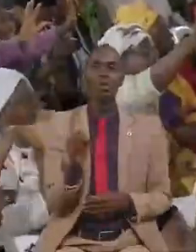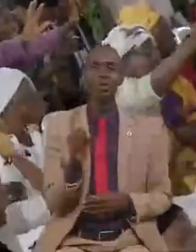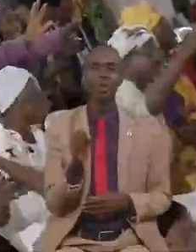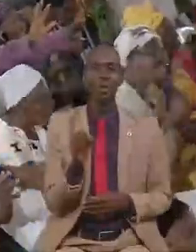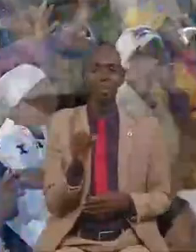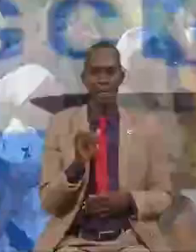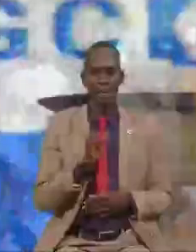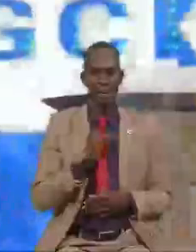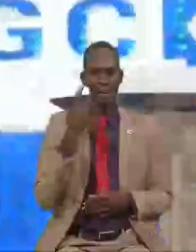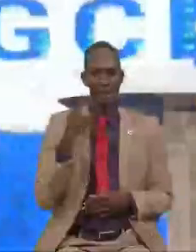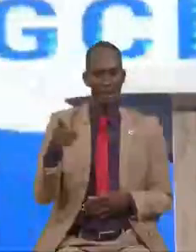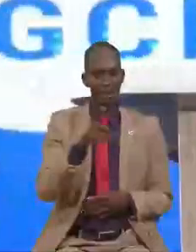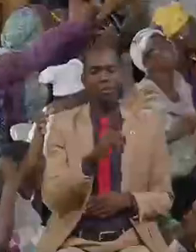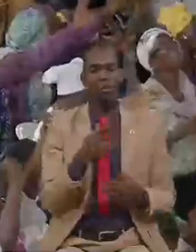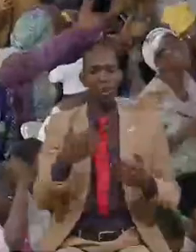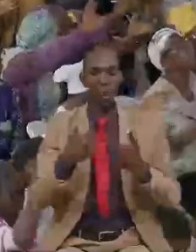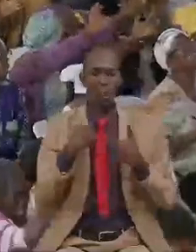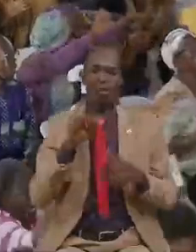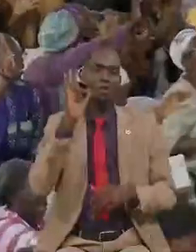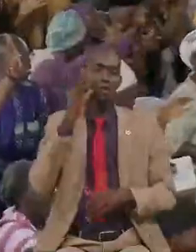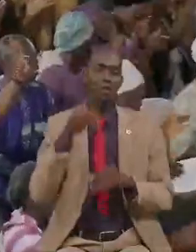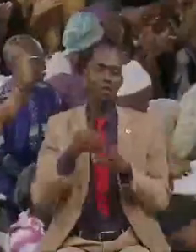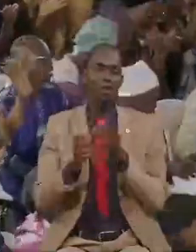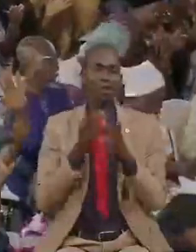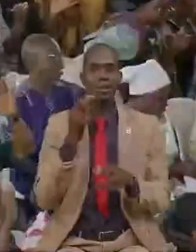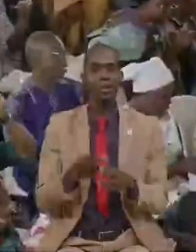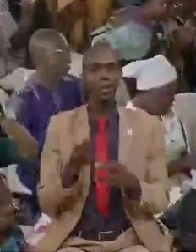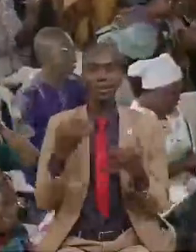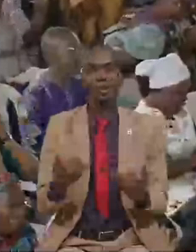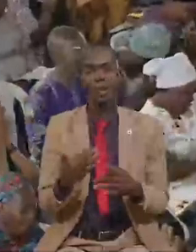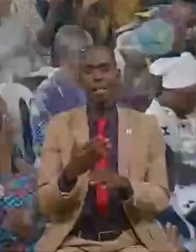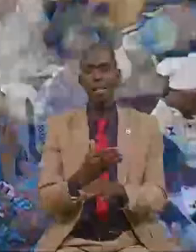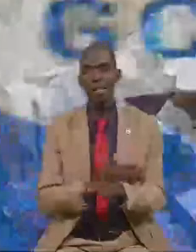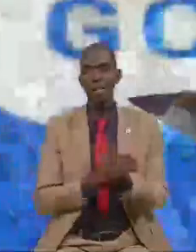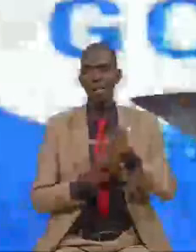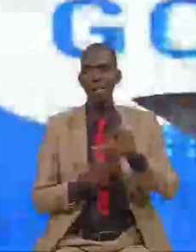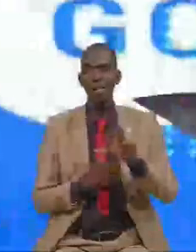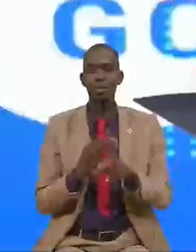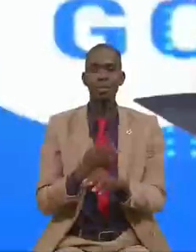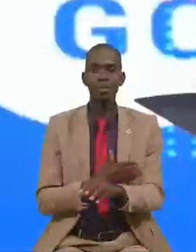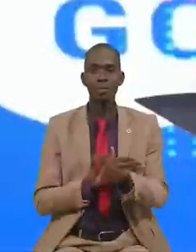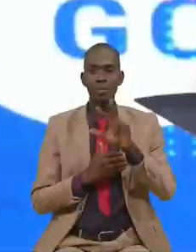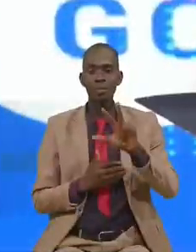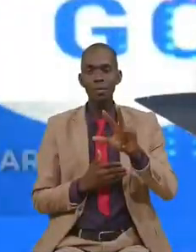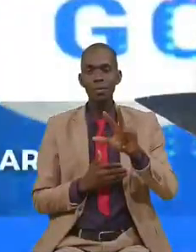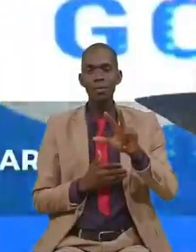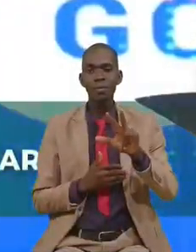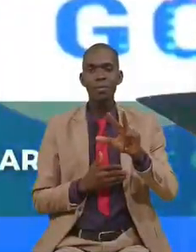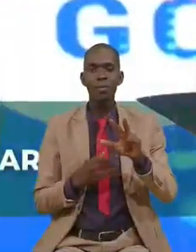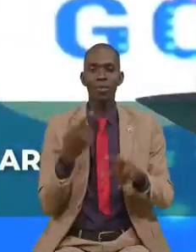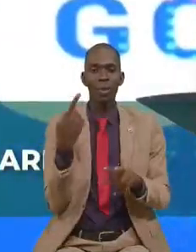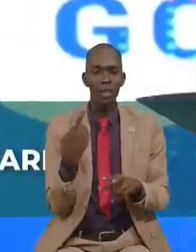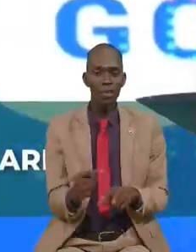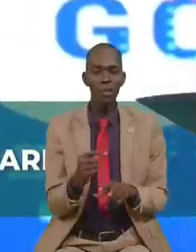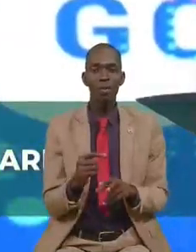Je te vois porter de fruits. Troisième élément maintenant, la volonté et la bonne